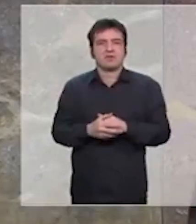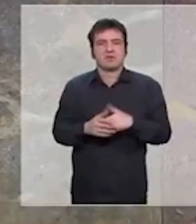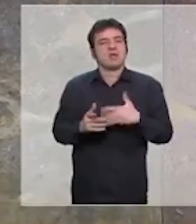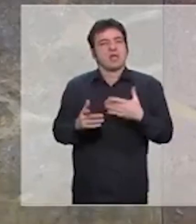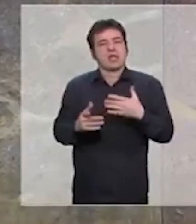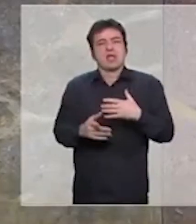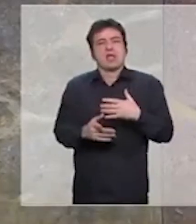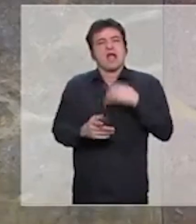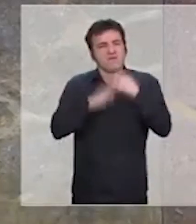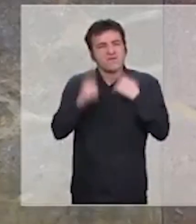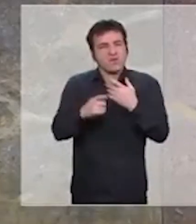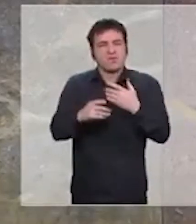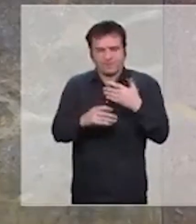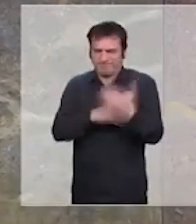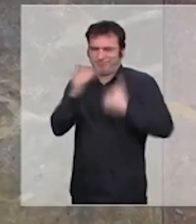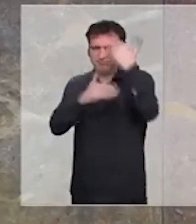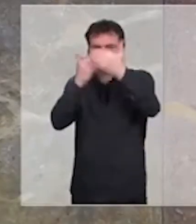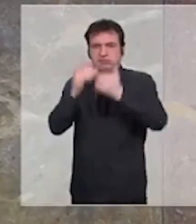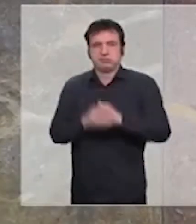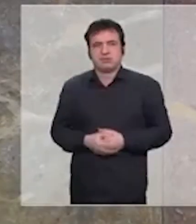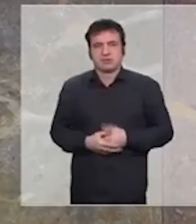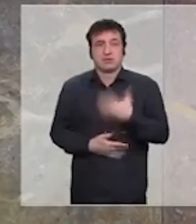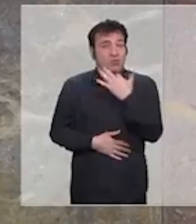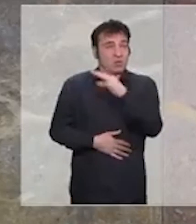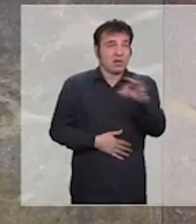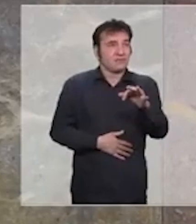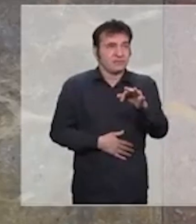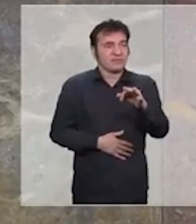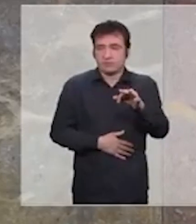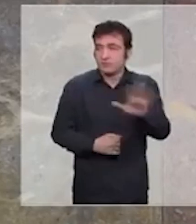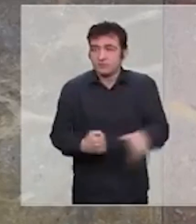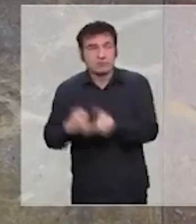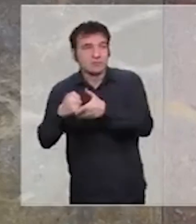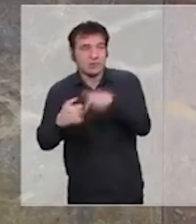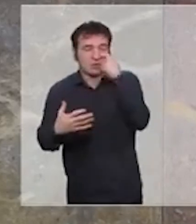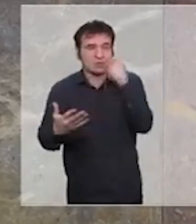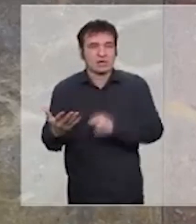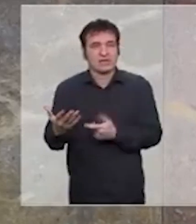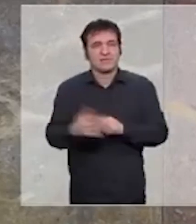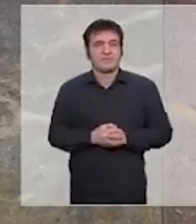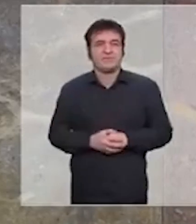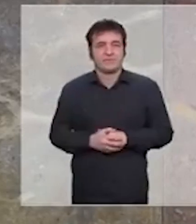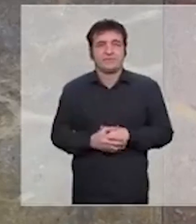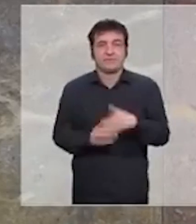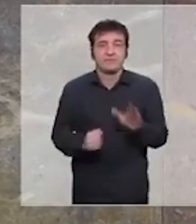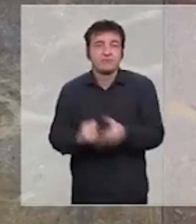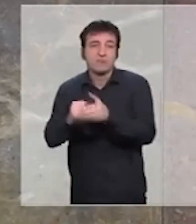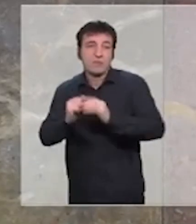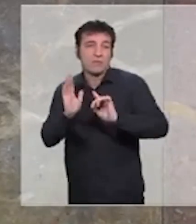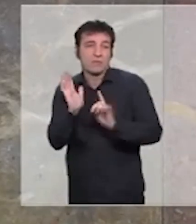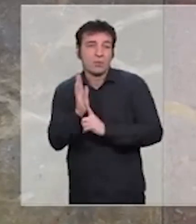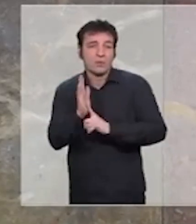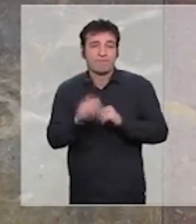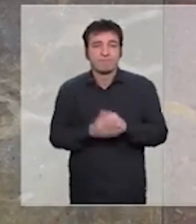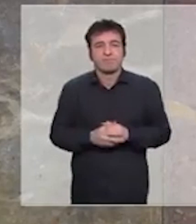l'escalade. Et depuis, la France est aux côtés de l'Ukraine. Elle est aux côtés du droit. La France est